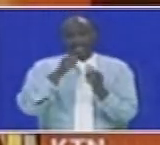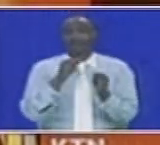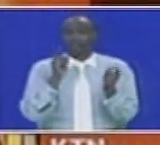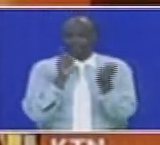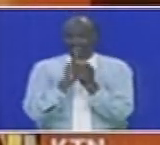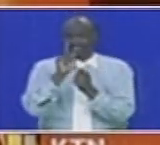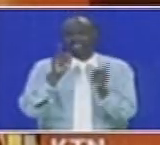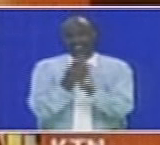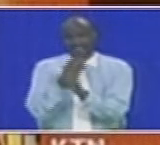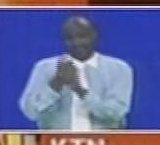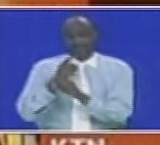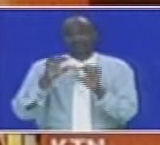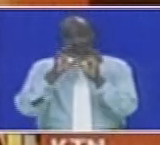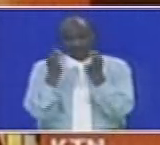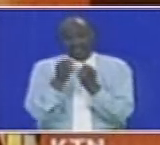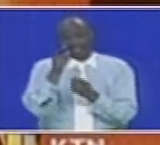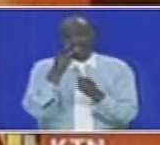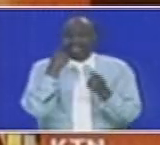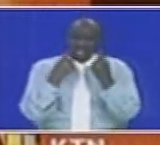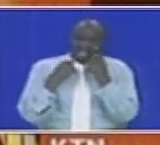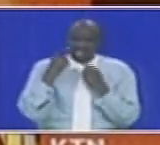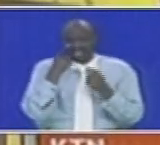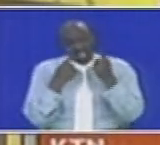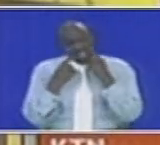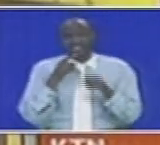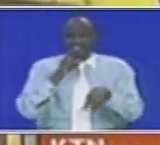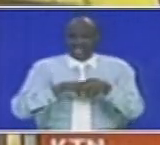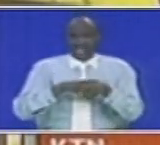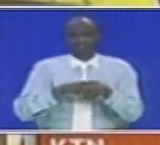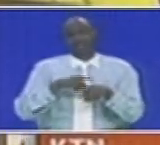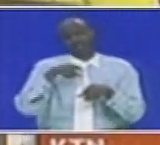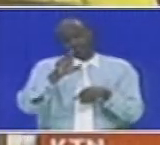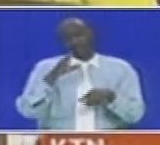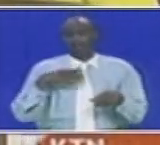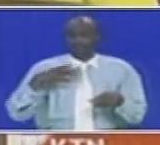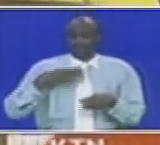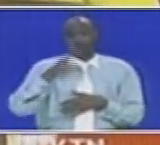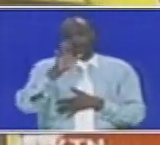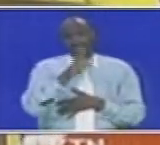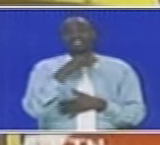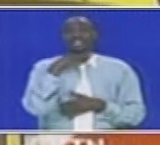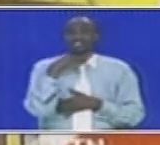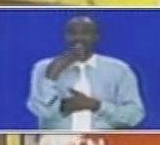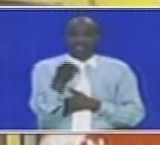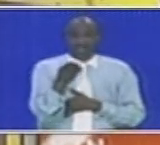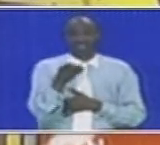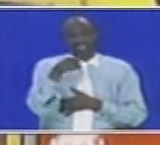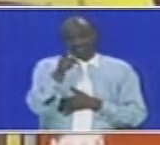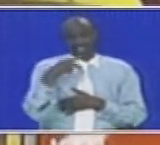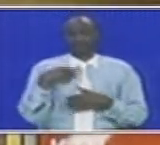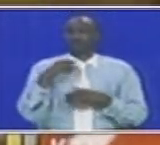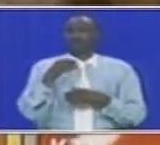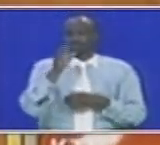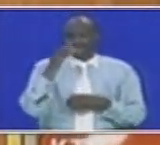kadhaa zilizokuwa zikiomboleza baada ya kupoteza wapendwa wao waliokunywa pombe hiyo yenye kemikali aina ya methanol.